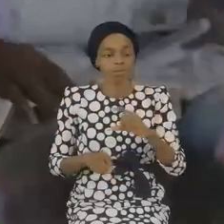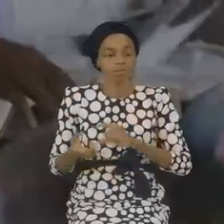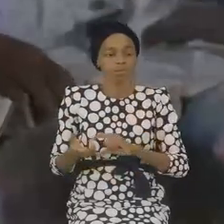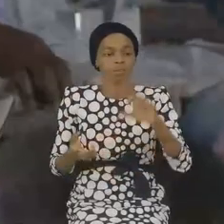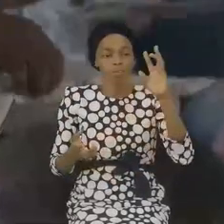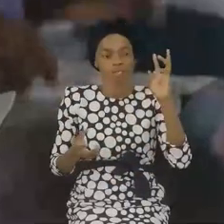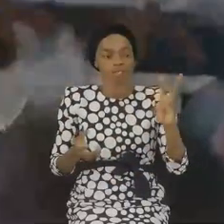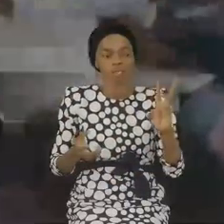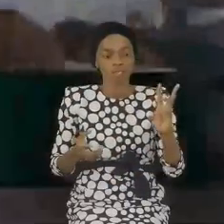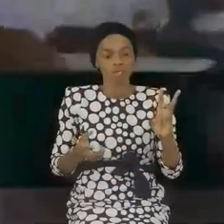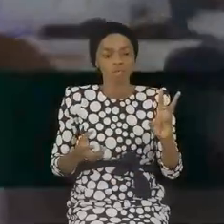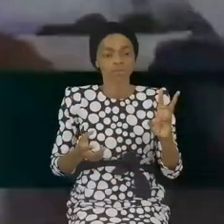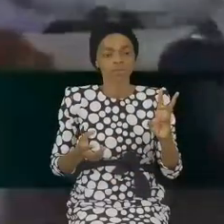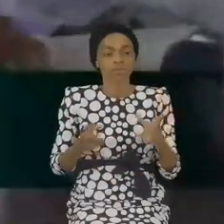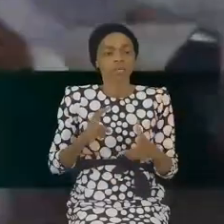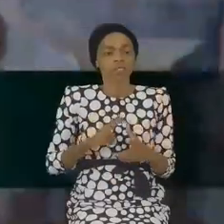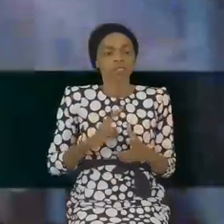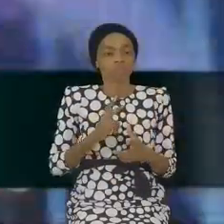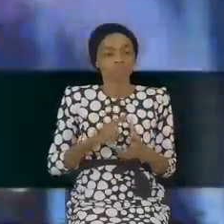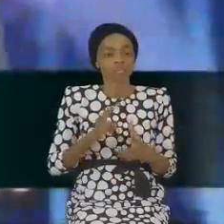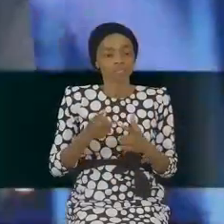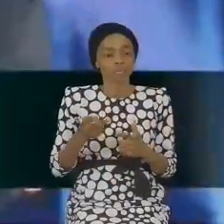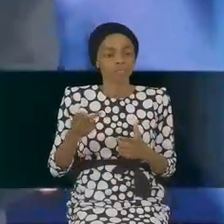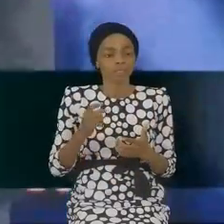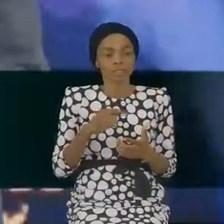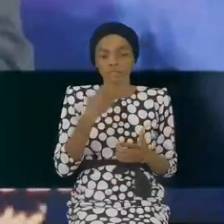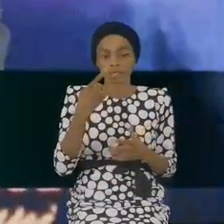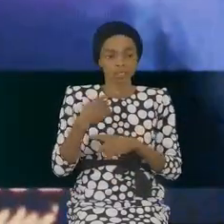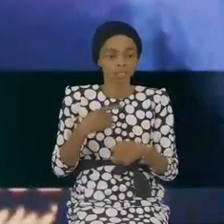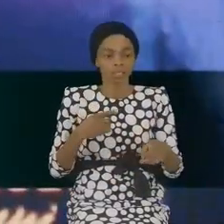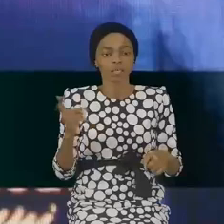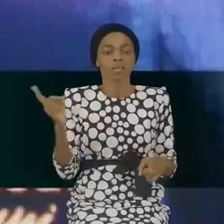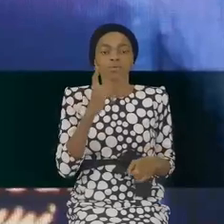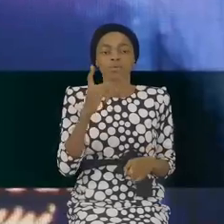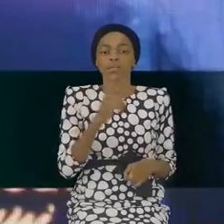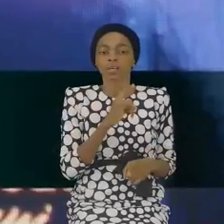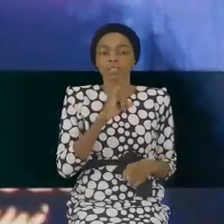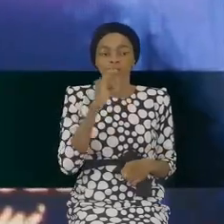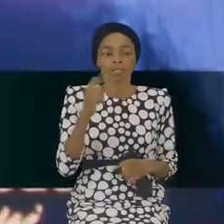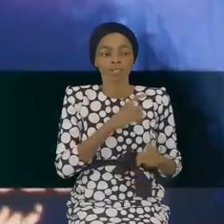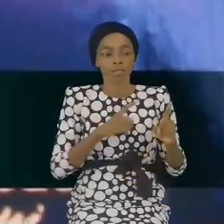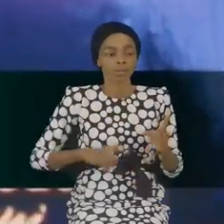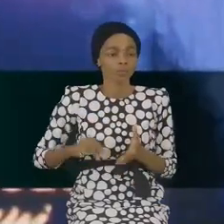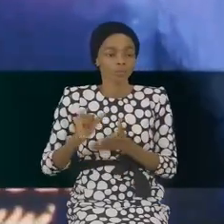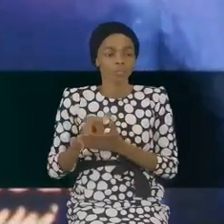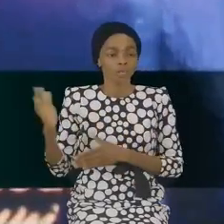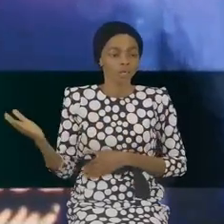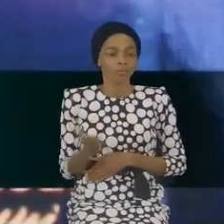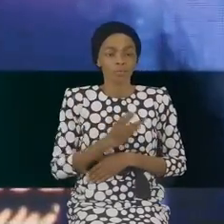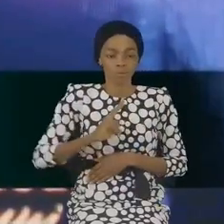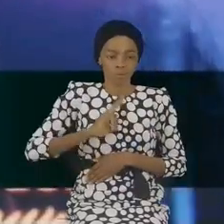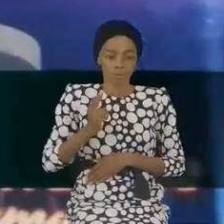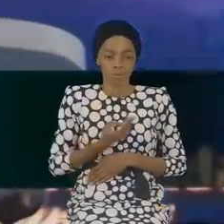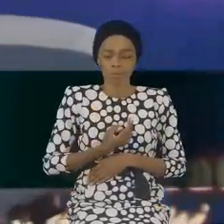chapitre 2, verset 6. Ils n'ont pas dit, où est l'Éternel qui nous a